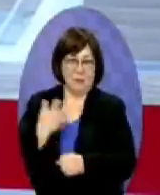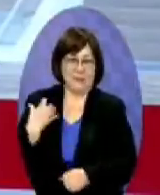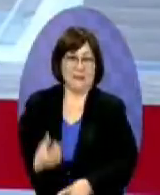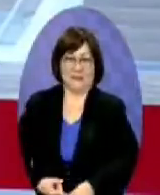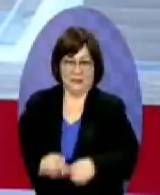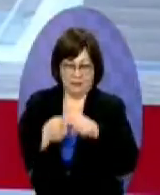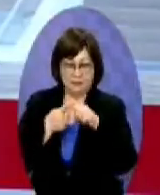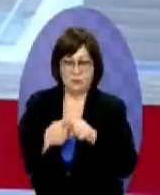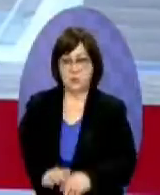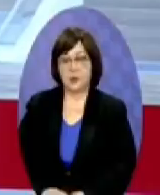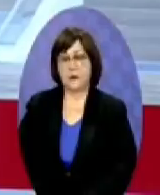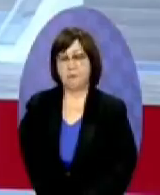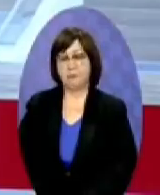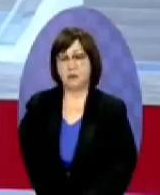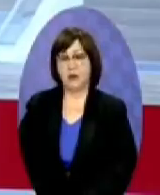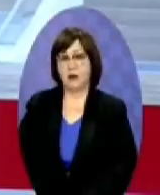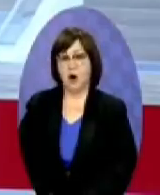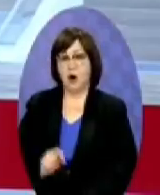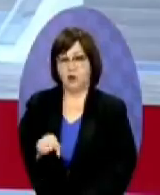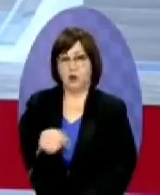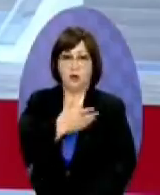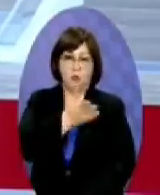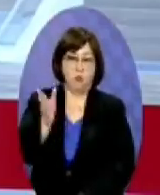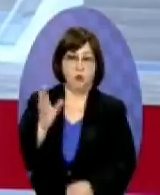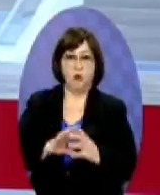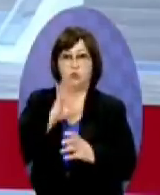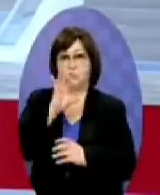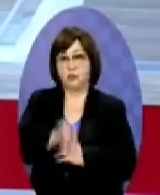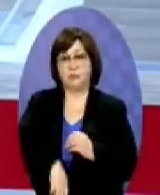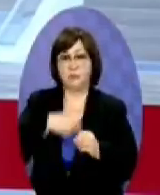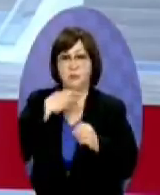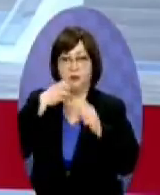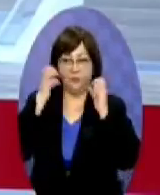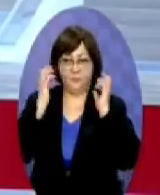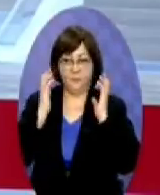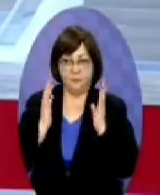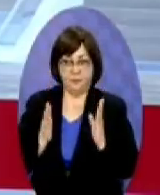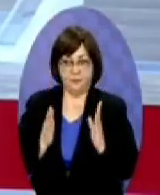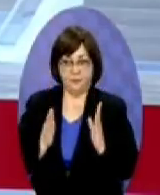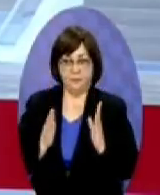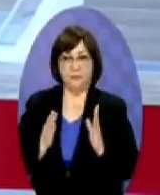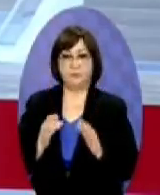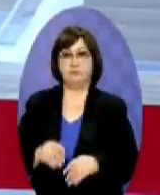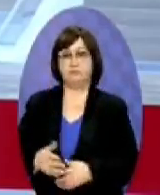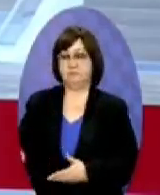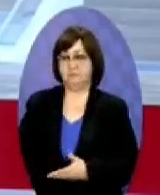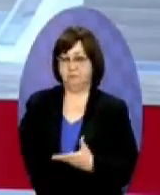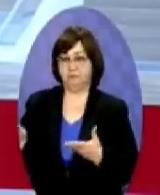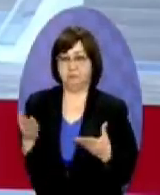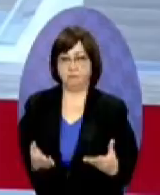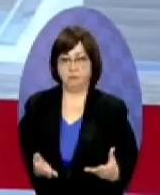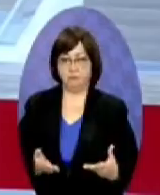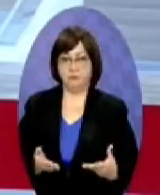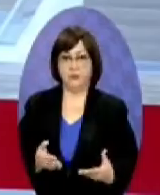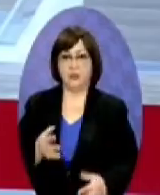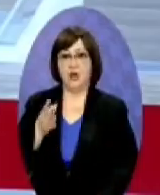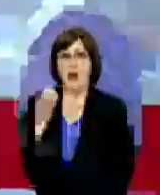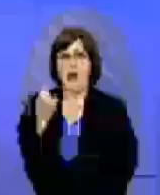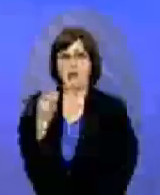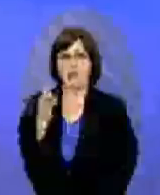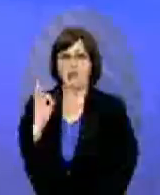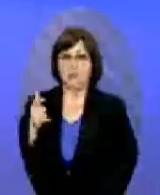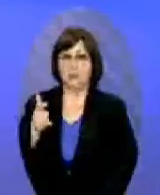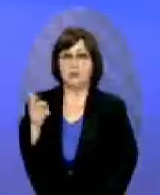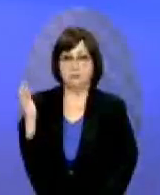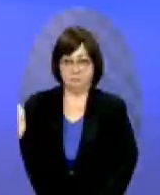Эргэмжтэй. Бид та бүхэнд өнөөдөр бэлтгэсэн дотоод үйл явдлын мэдээллийг хүргэлээ. Одоо олон улсын үйл амьдралын мэдээллийг хүргэхээр студид гадаад мэдээний редактор Арим Чимэг ажиллаж